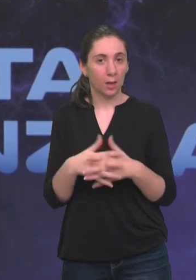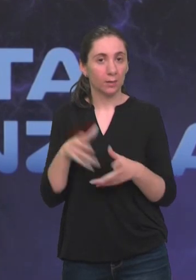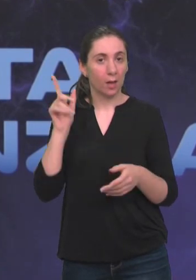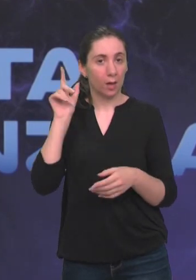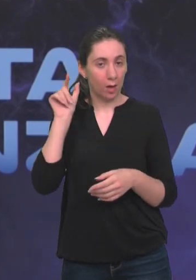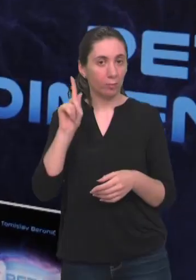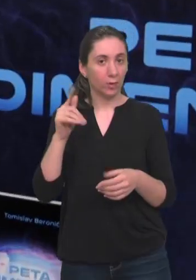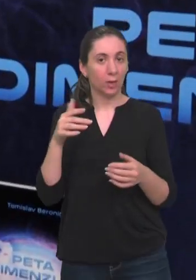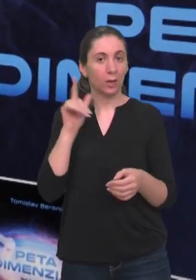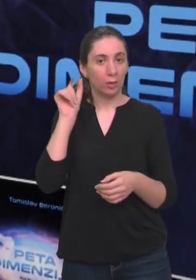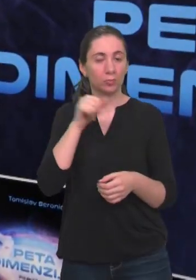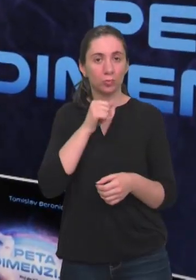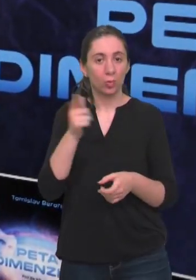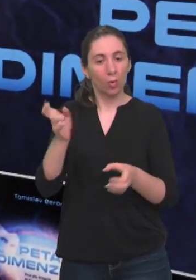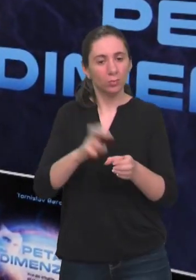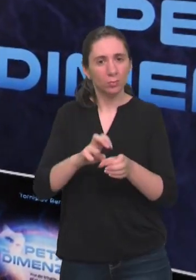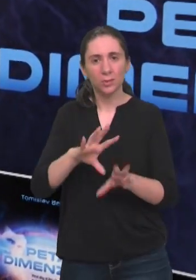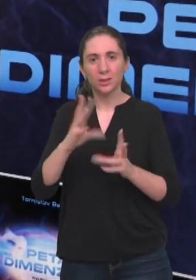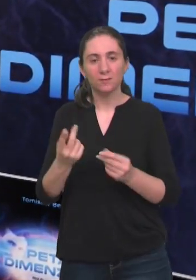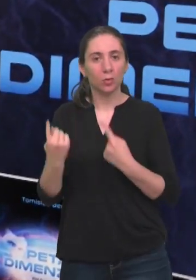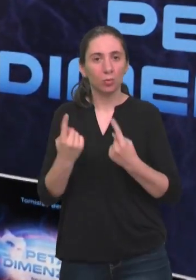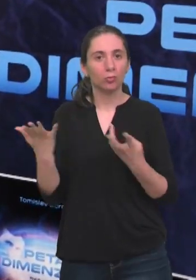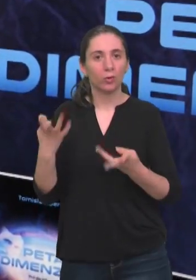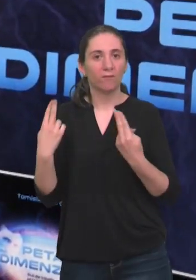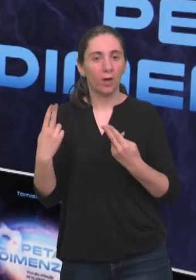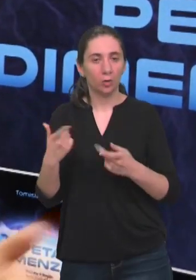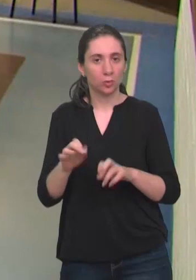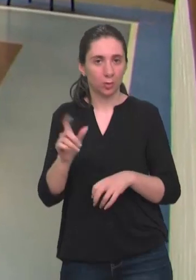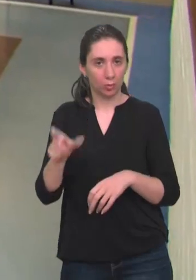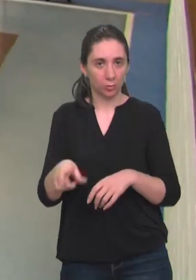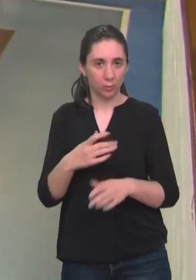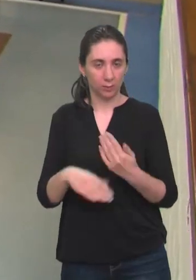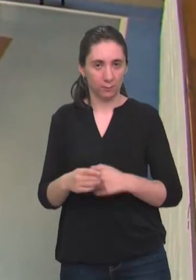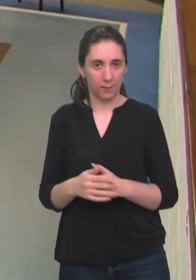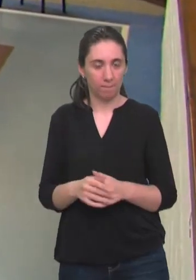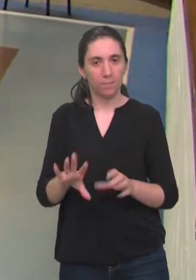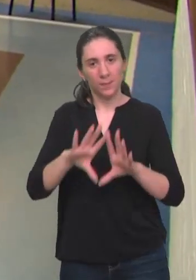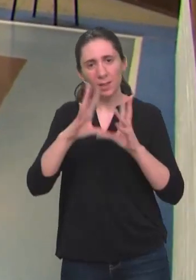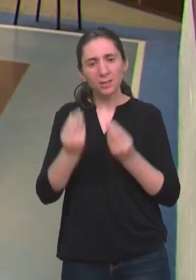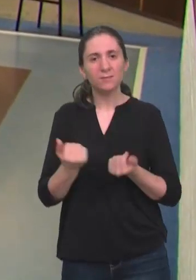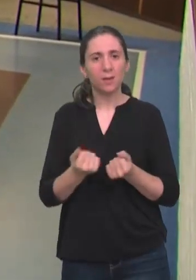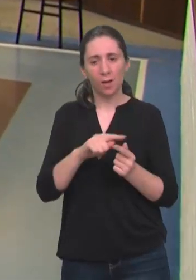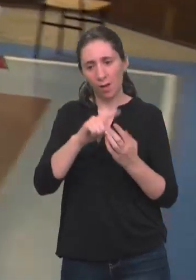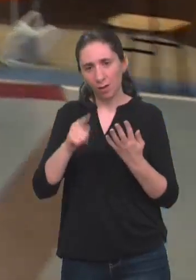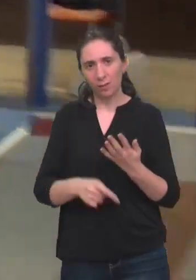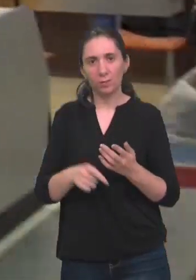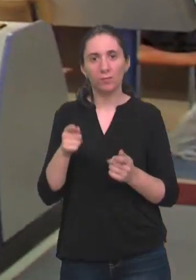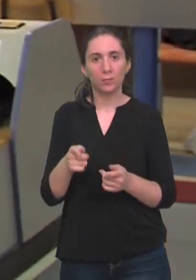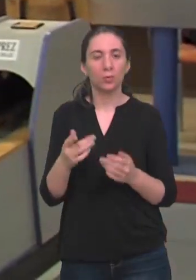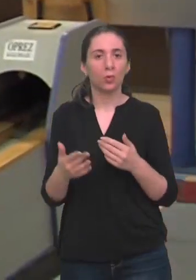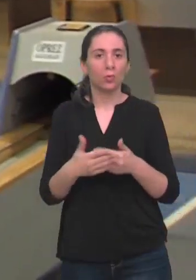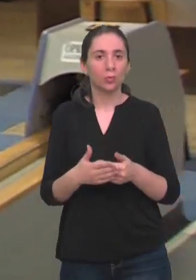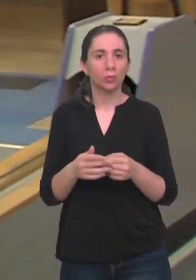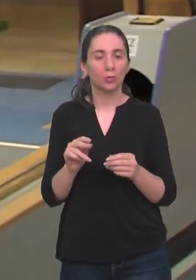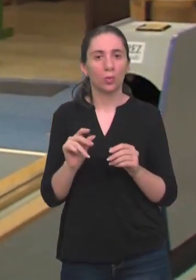županije sudjeluju gotovo svim događanjima od važnosti za osobe s invaliditetom. Sve navedene aktivnosti odvijaju se uz